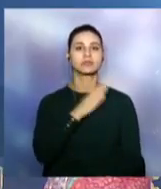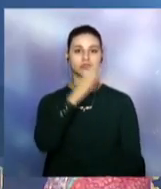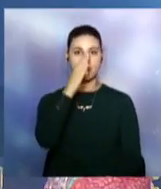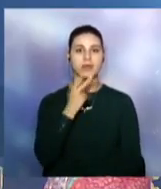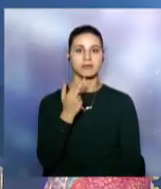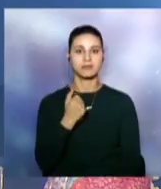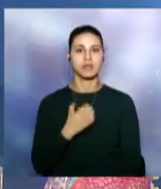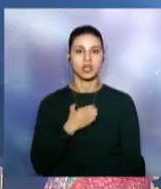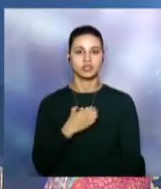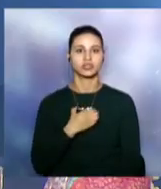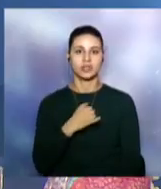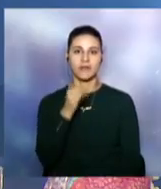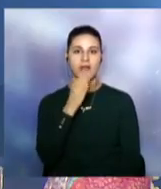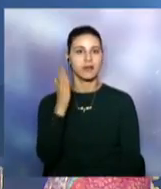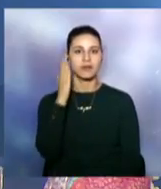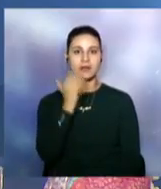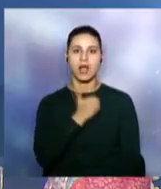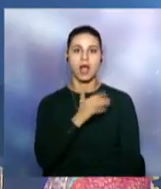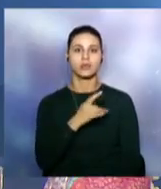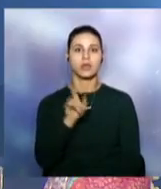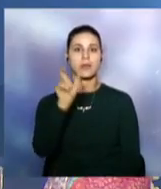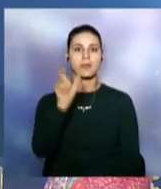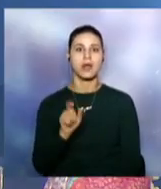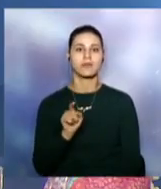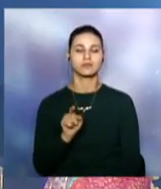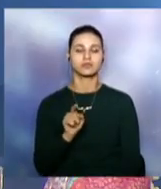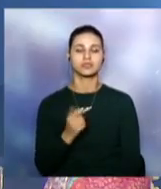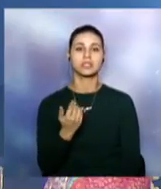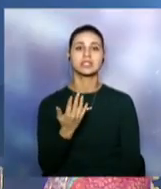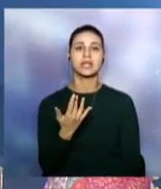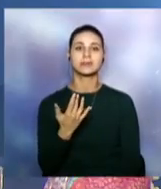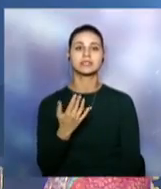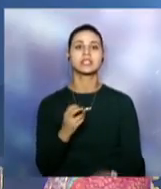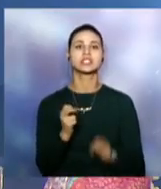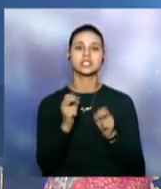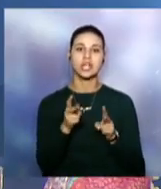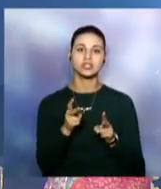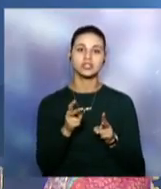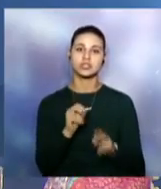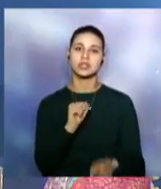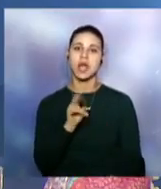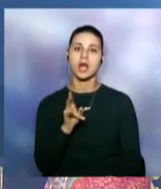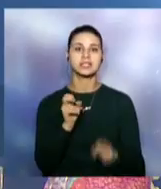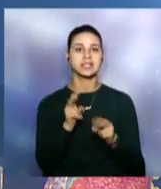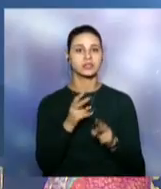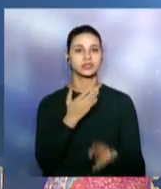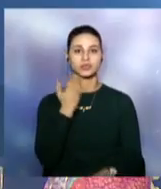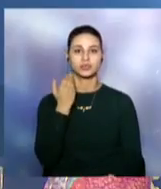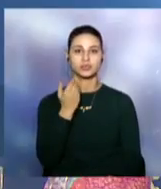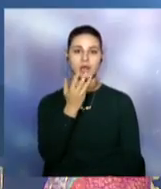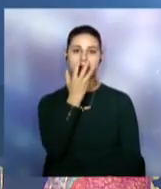არის საჭირო როტო საკითხი. ანუ რამდენად უსაფრთხოა ბავშვისთვის ანესთეზია